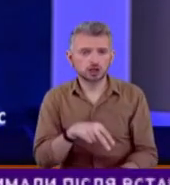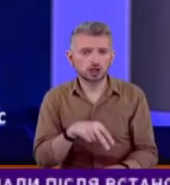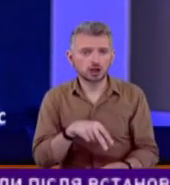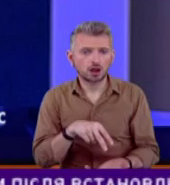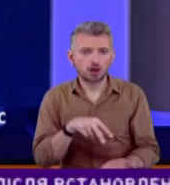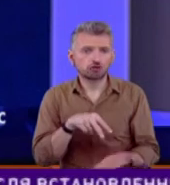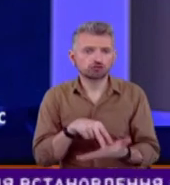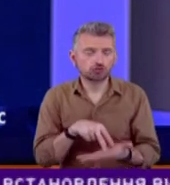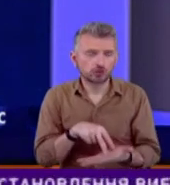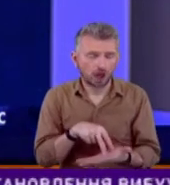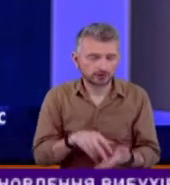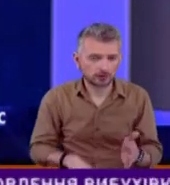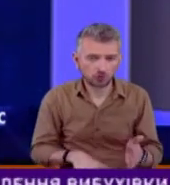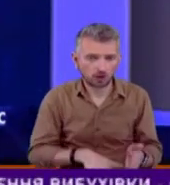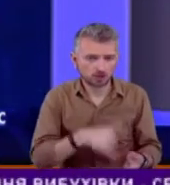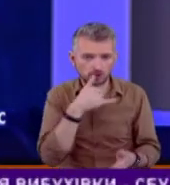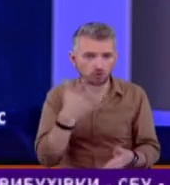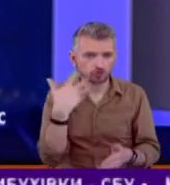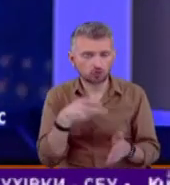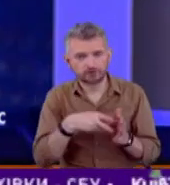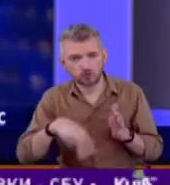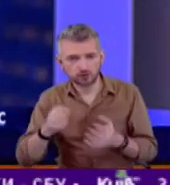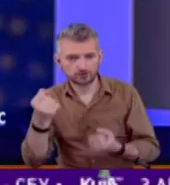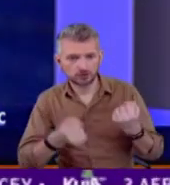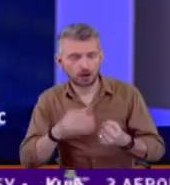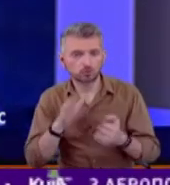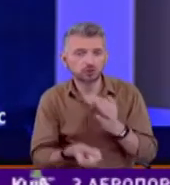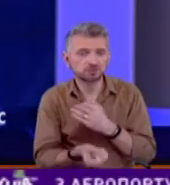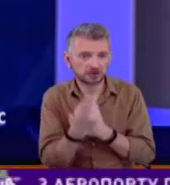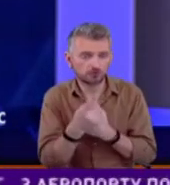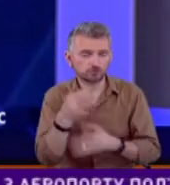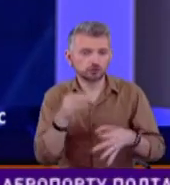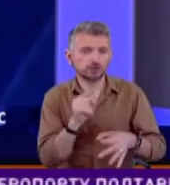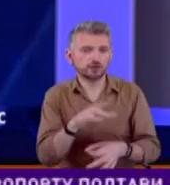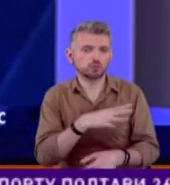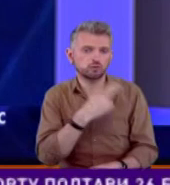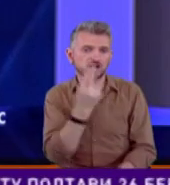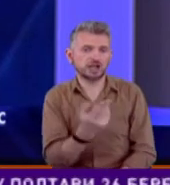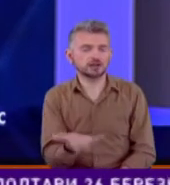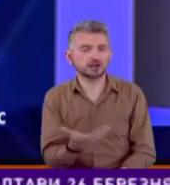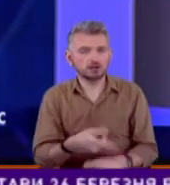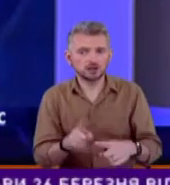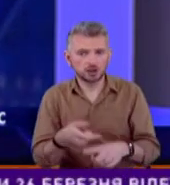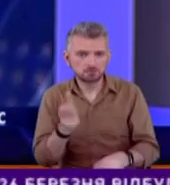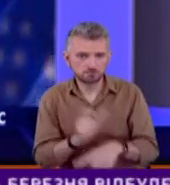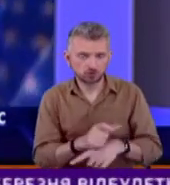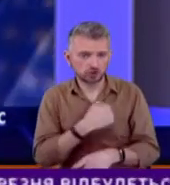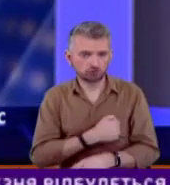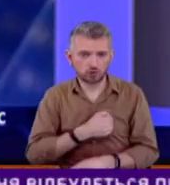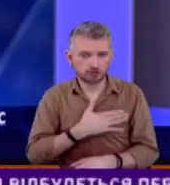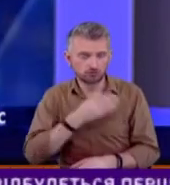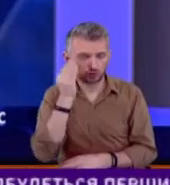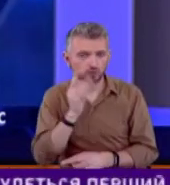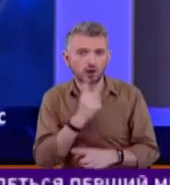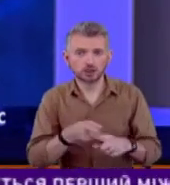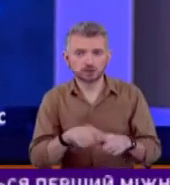може виходити за керма, а потім з'ясовується в суді, що він взагалі-то був тверезий. І це більше зло, як на мою думку. Але все